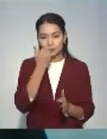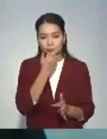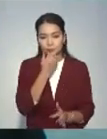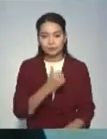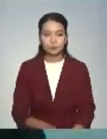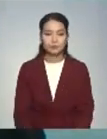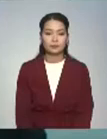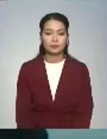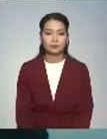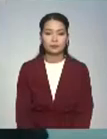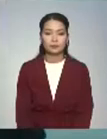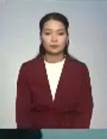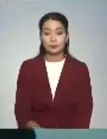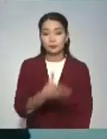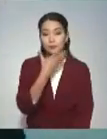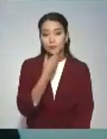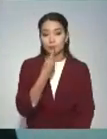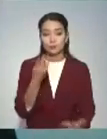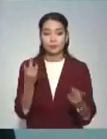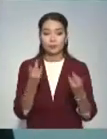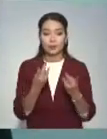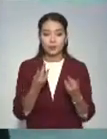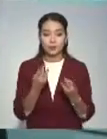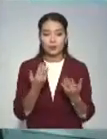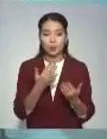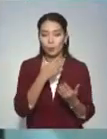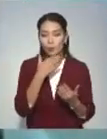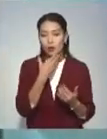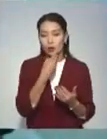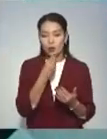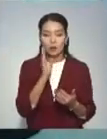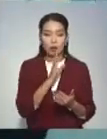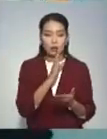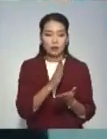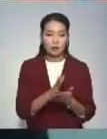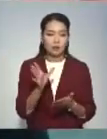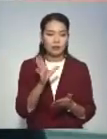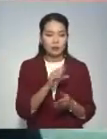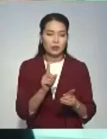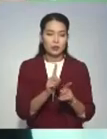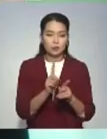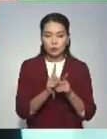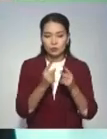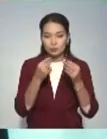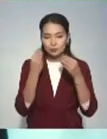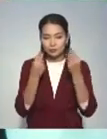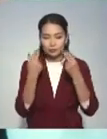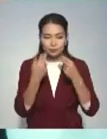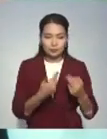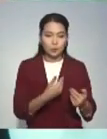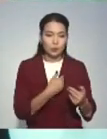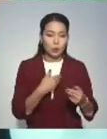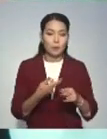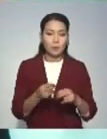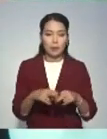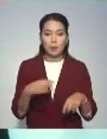хабарласам. Әдемі болғысы келмейтін ару жоқ. Барлығы да мінсіз дене бітімін қалайды. Сол үшінде